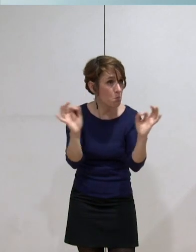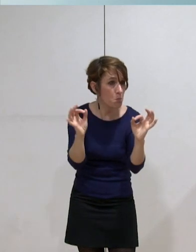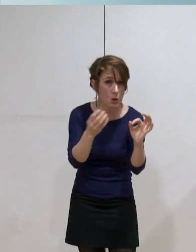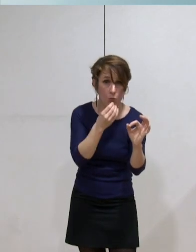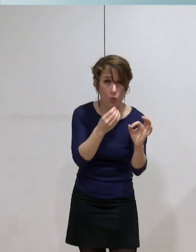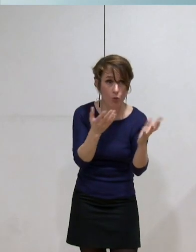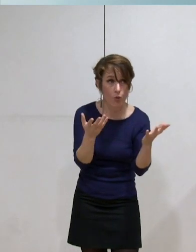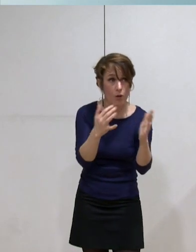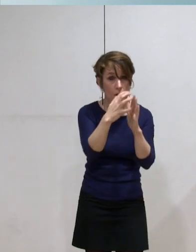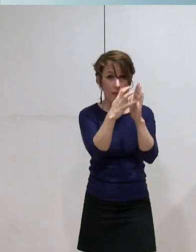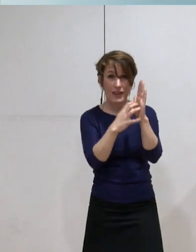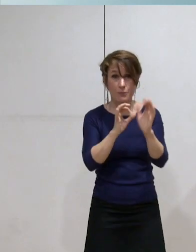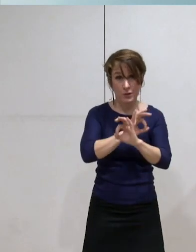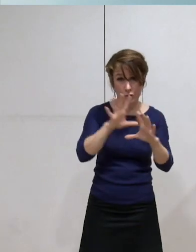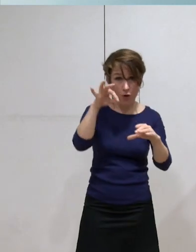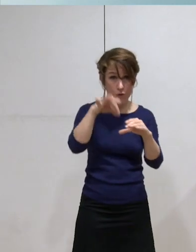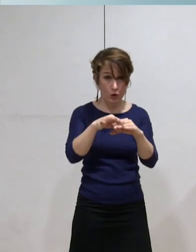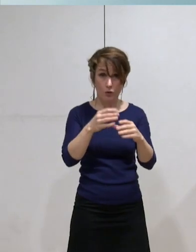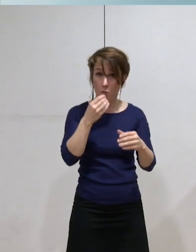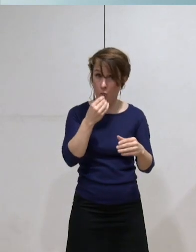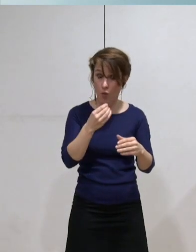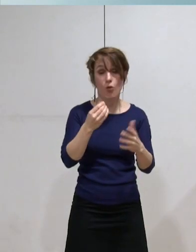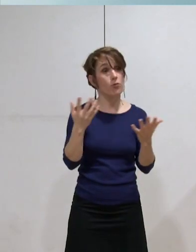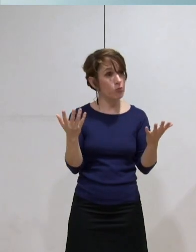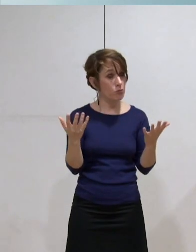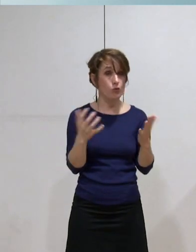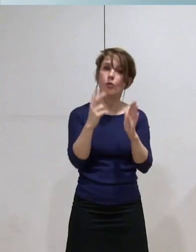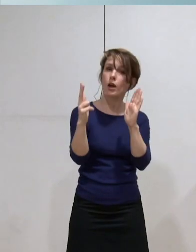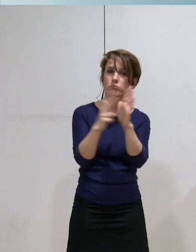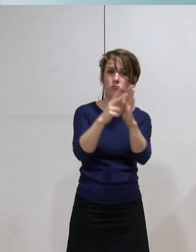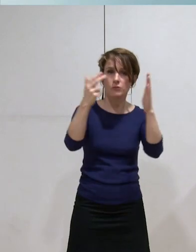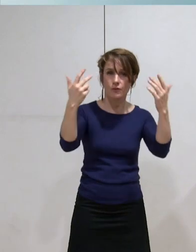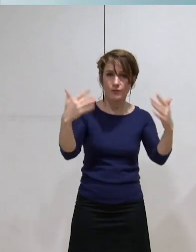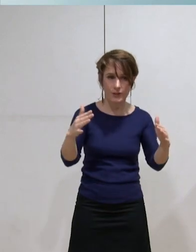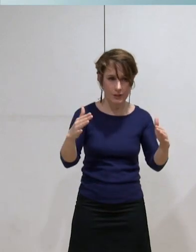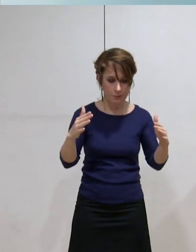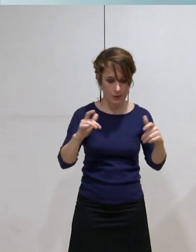une délibération sans vote donc ce rendu acte est fait